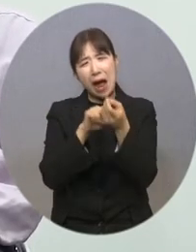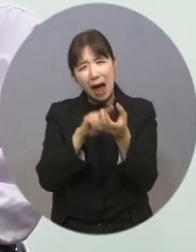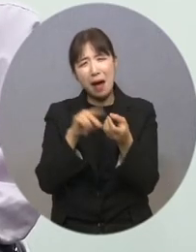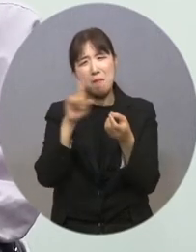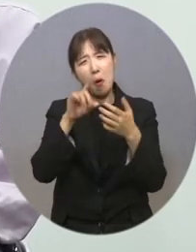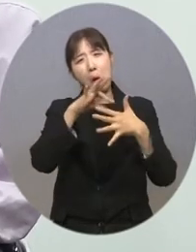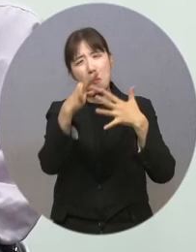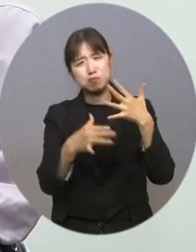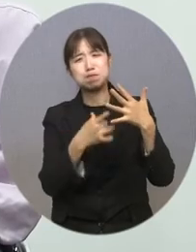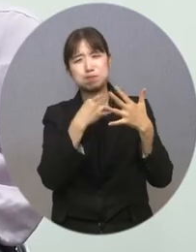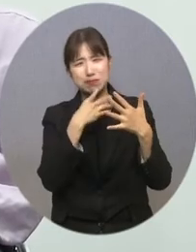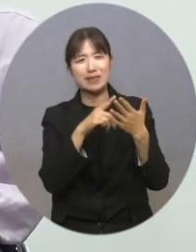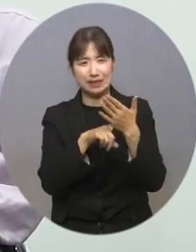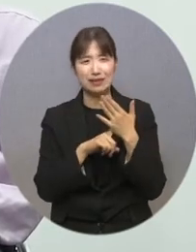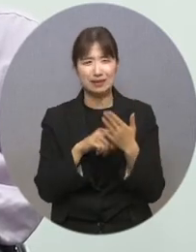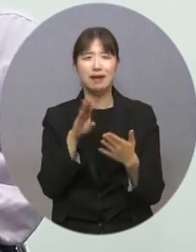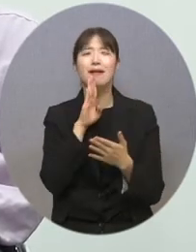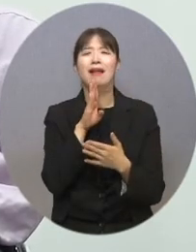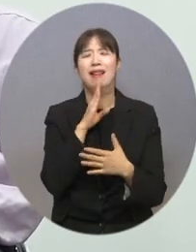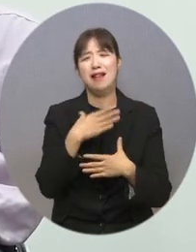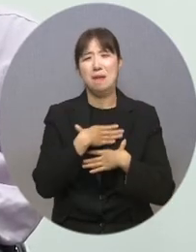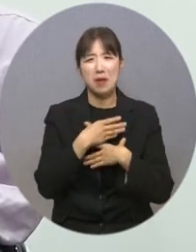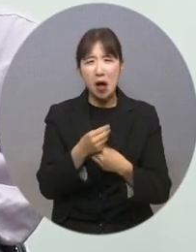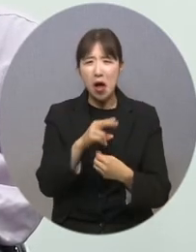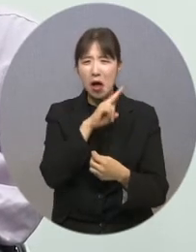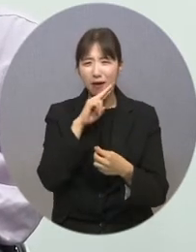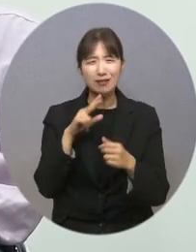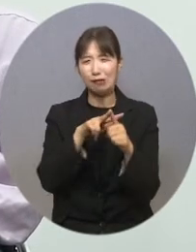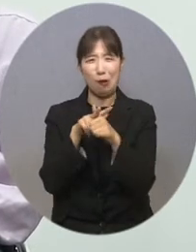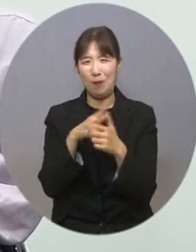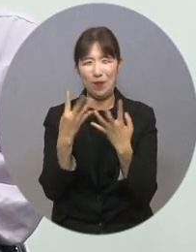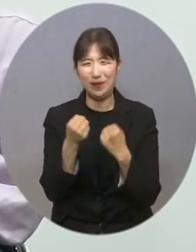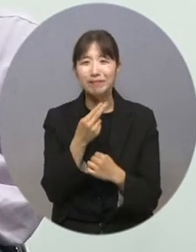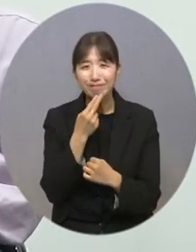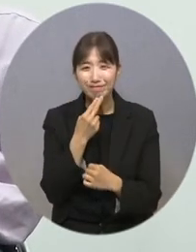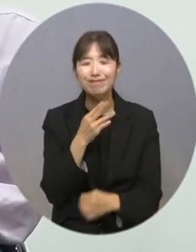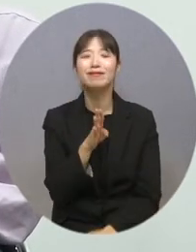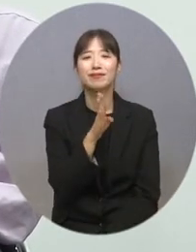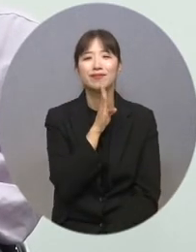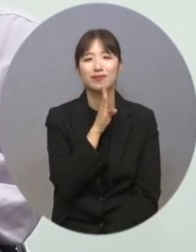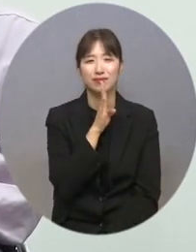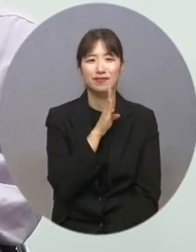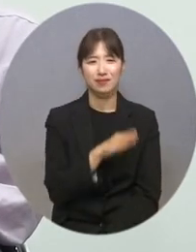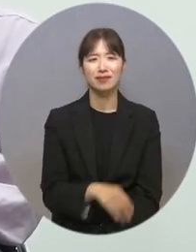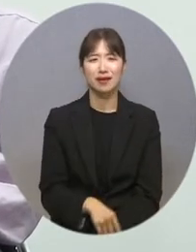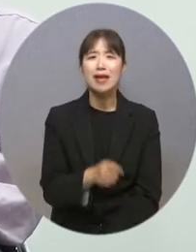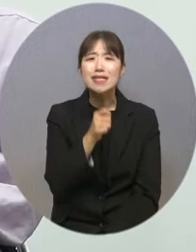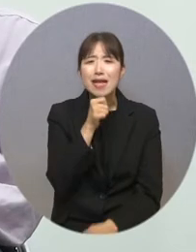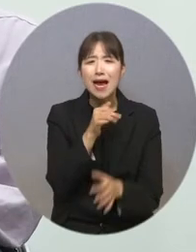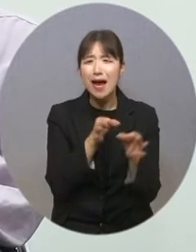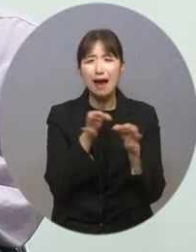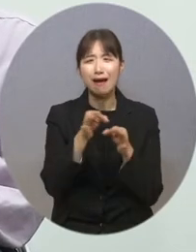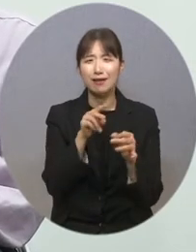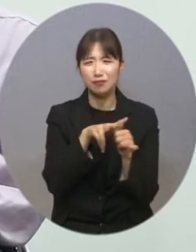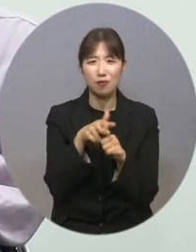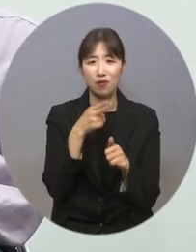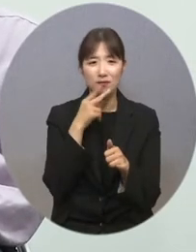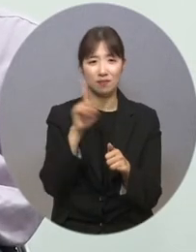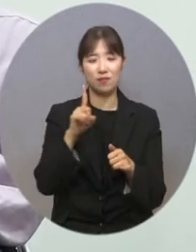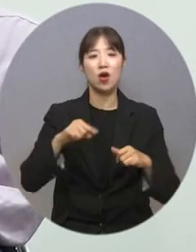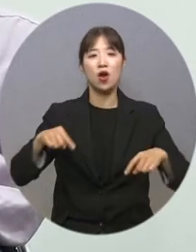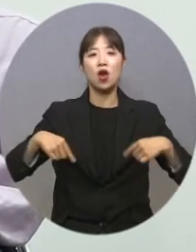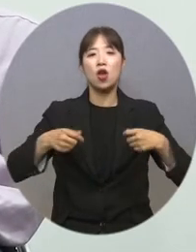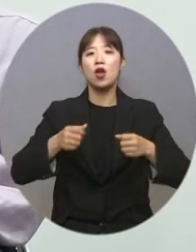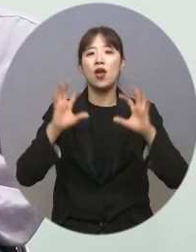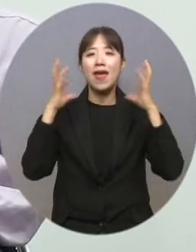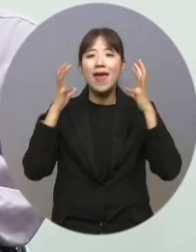강해 나 그들의 용무가 안에 여지는 그대 잘 안되시죠 예 작은 데에는 더 그렇고 유모차 아빠 지치면